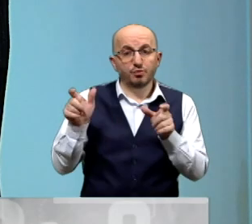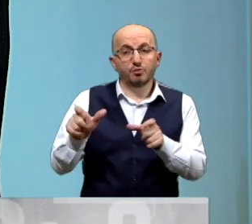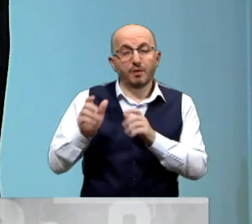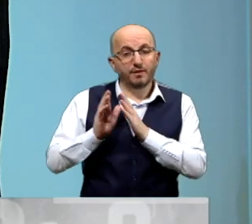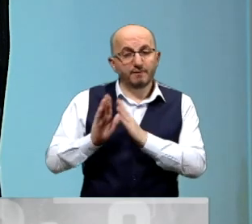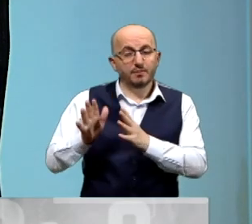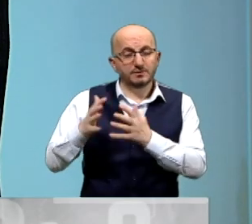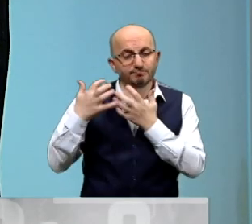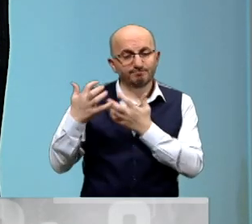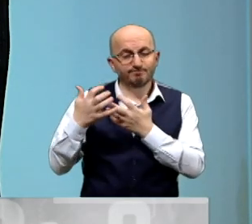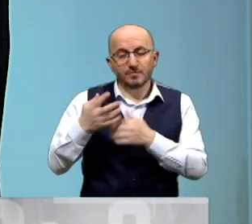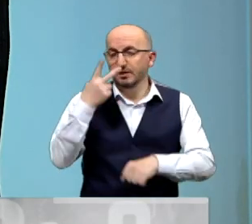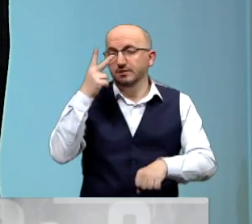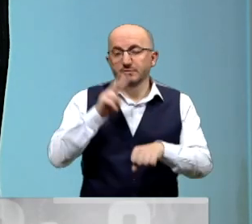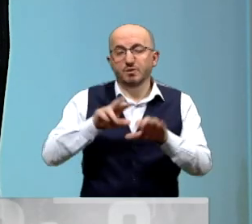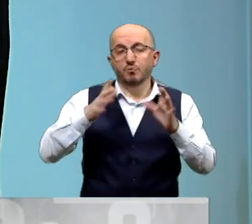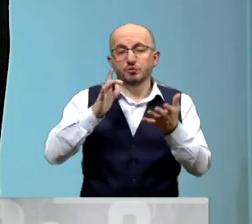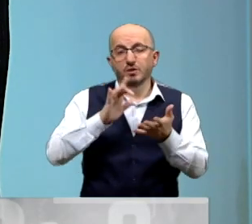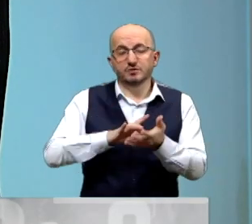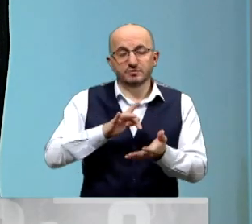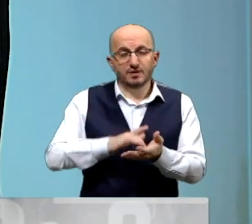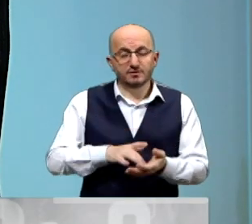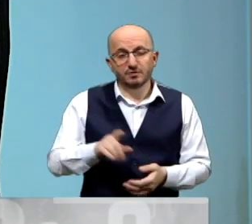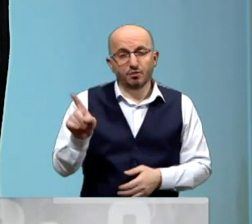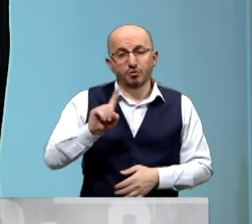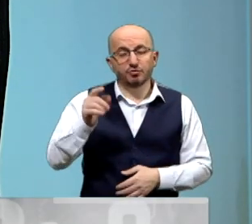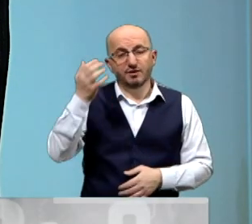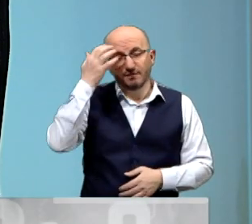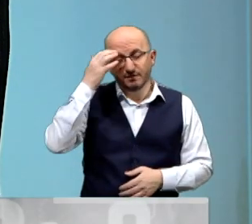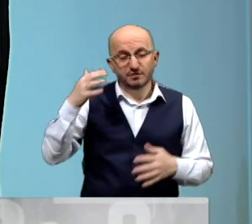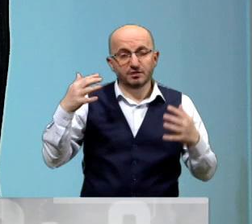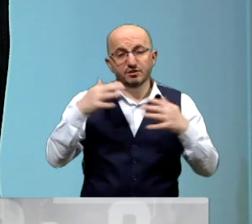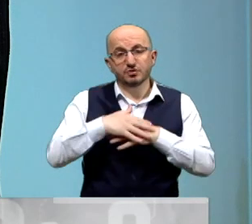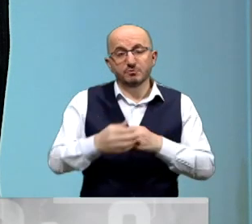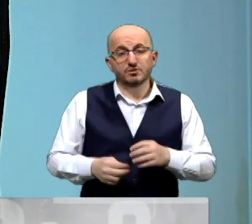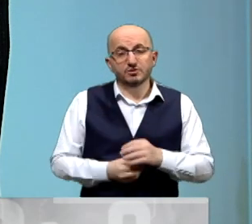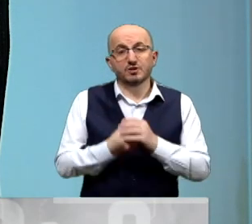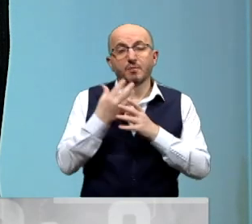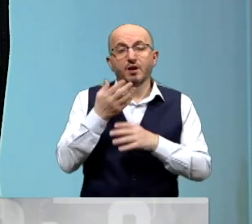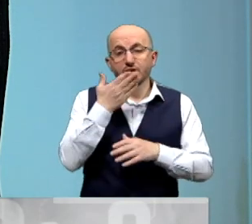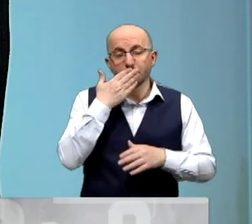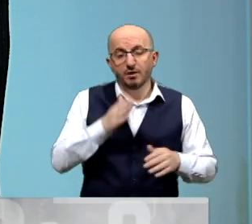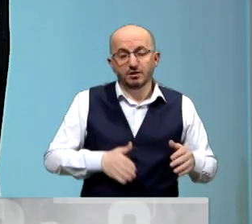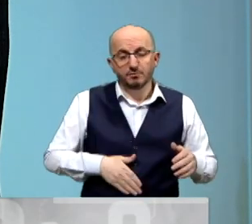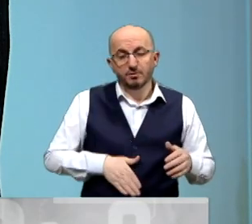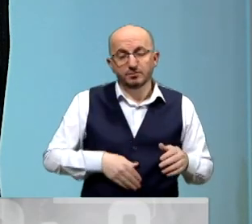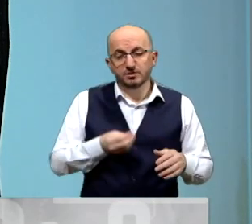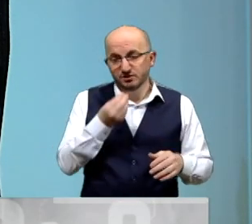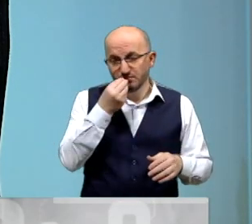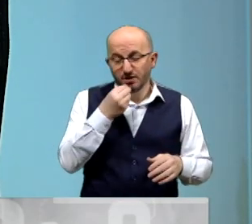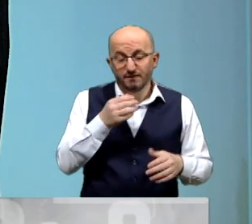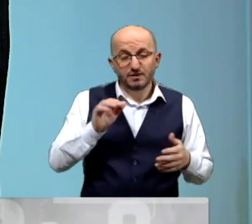ilgili yemin kefareti malum işte 10 tane fakire akşamlı sabahlı doyuracak veya her gün bir